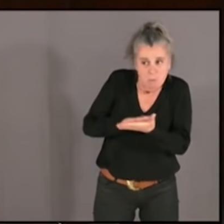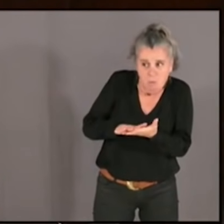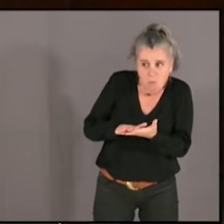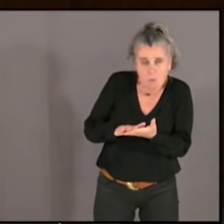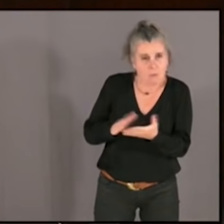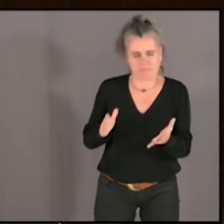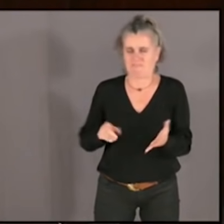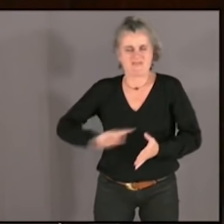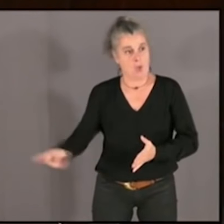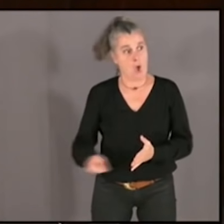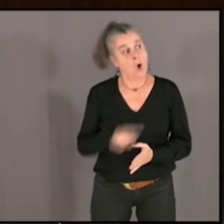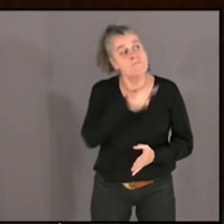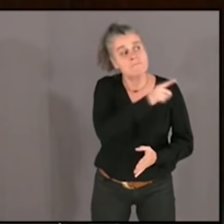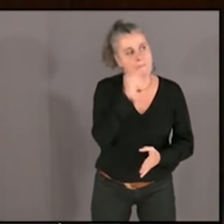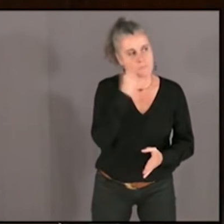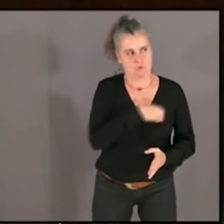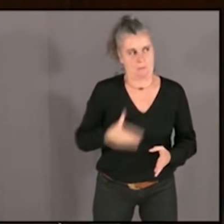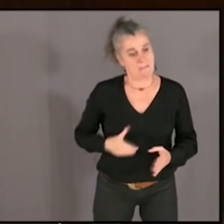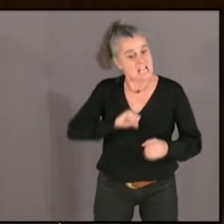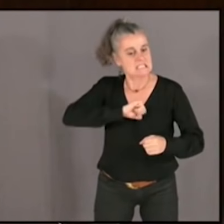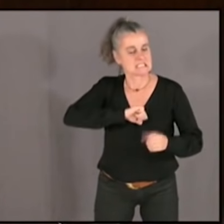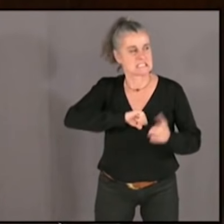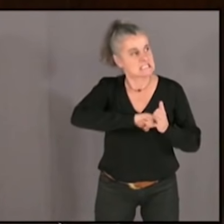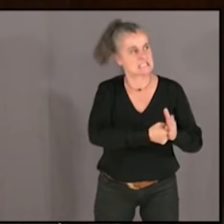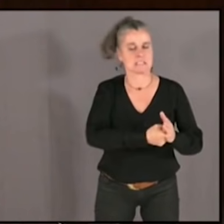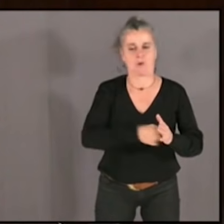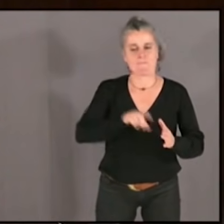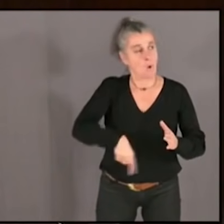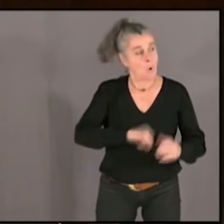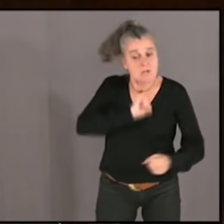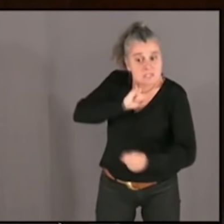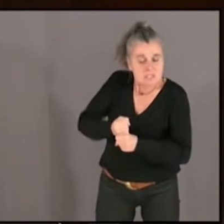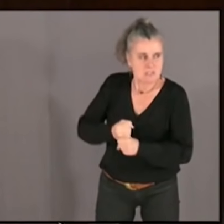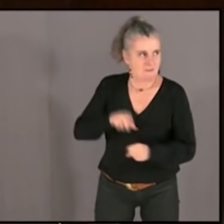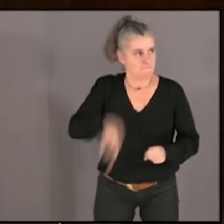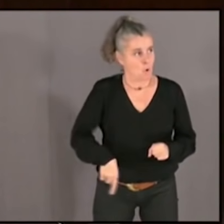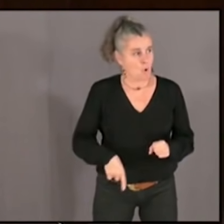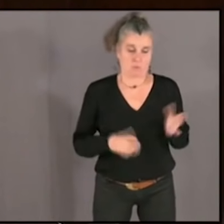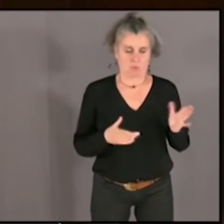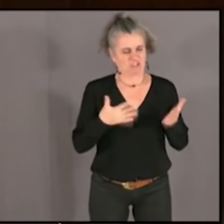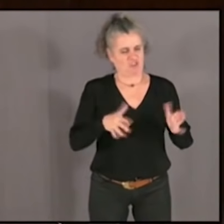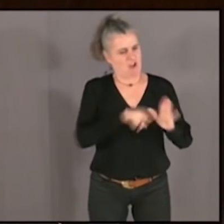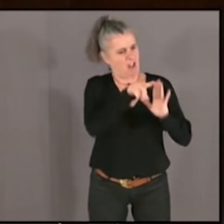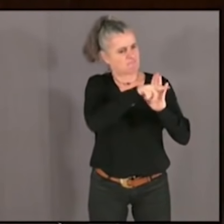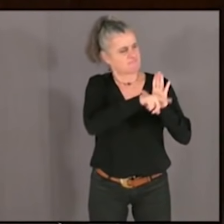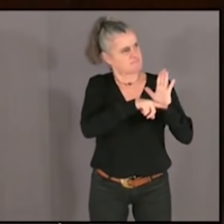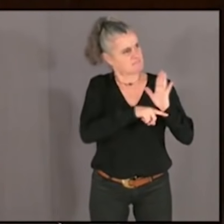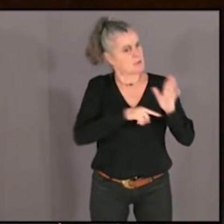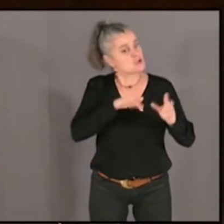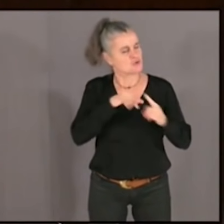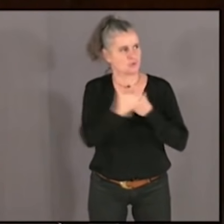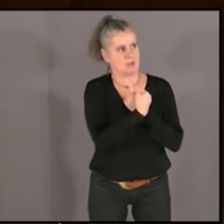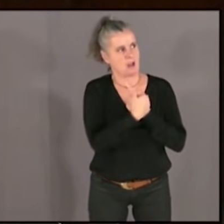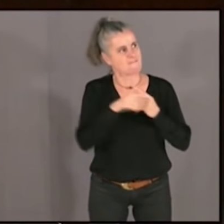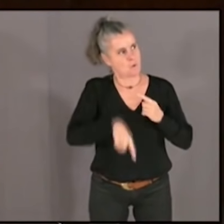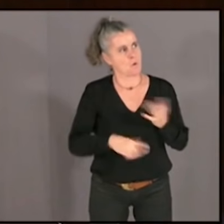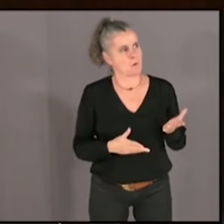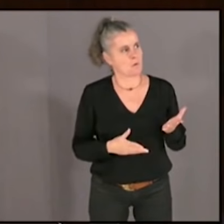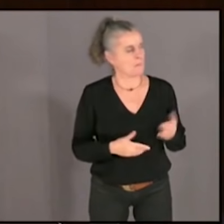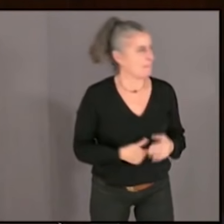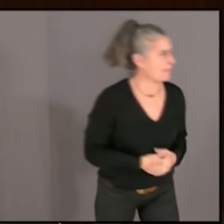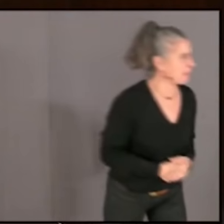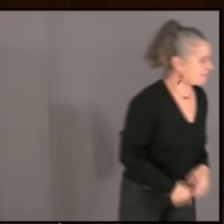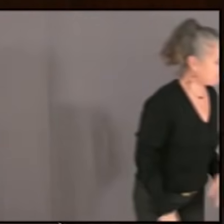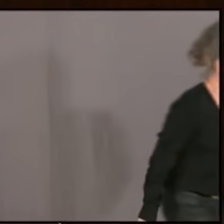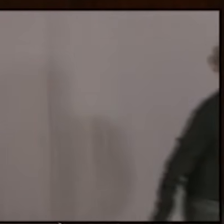d'ores et déjà entreprendre des mesures coercitives sur le plan social. Vous devez en tirer des enseignements